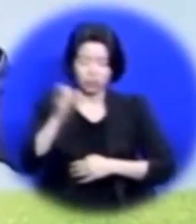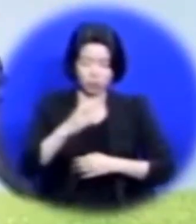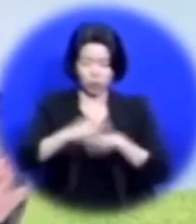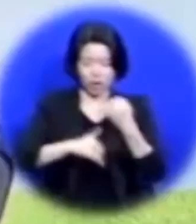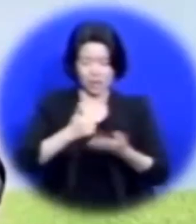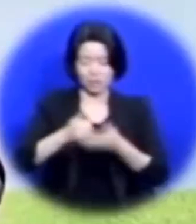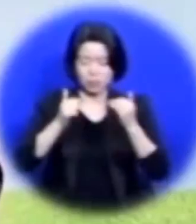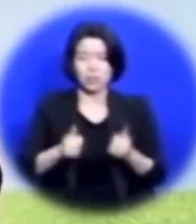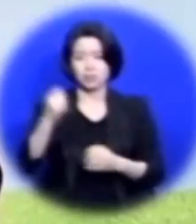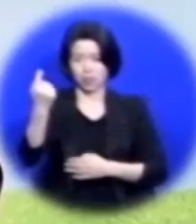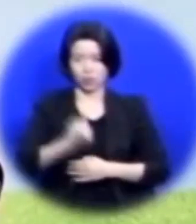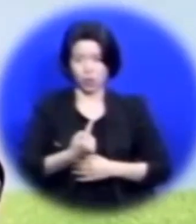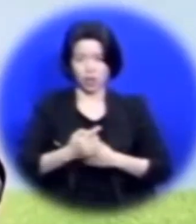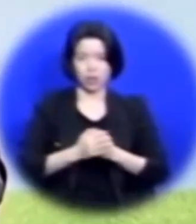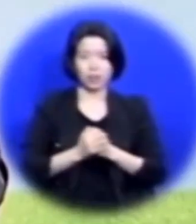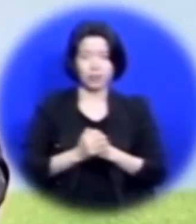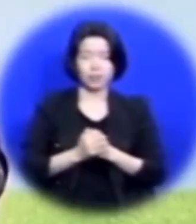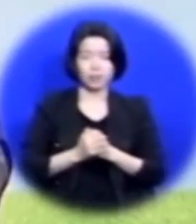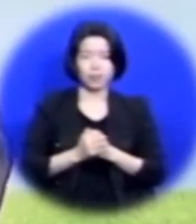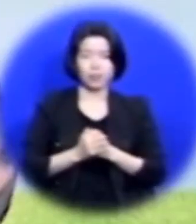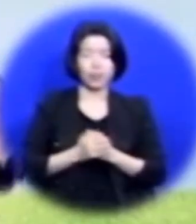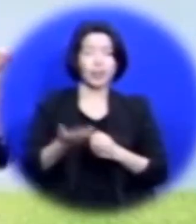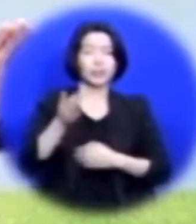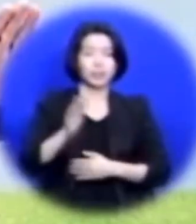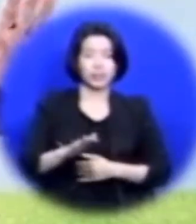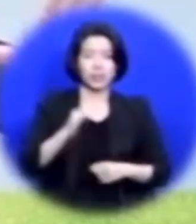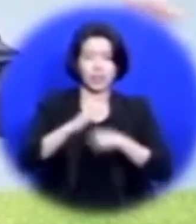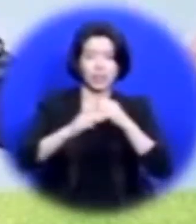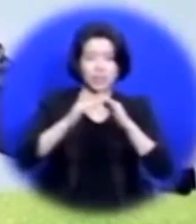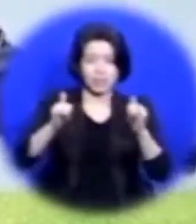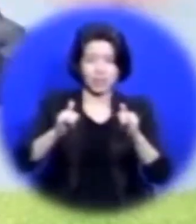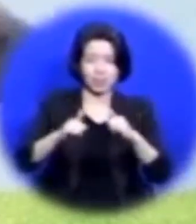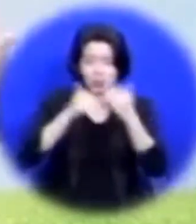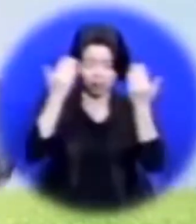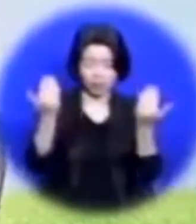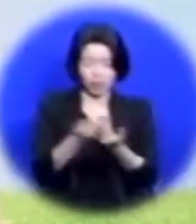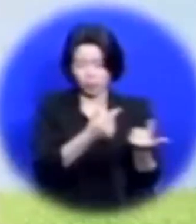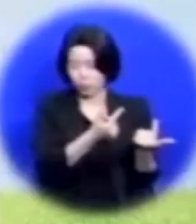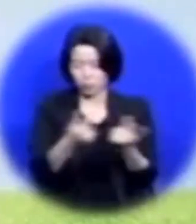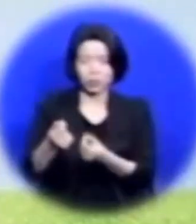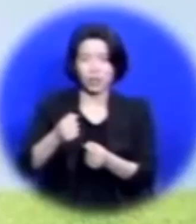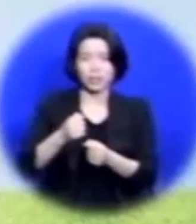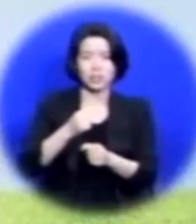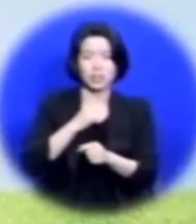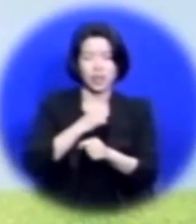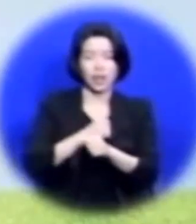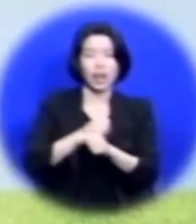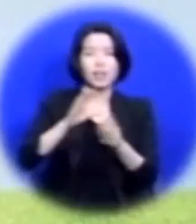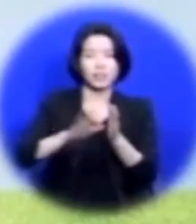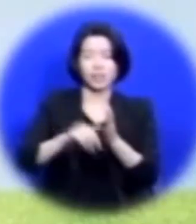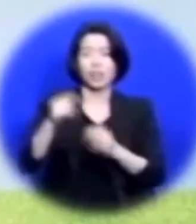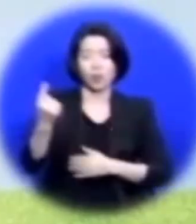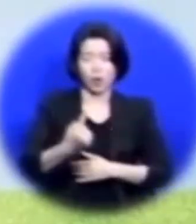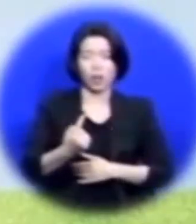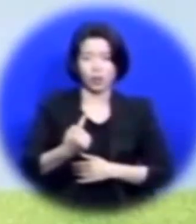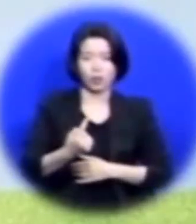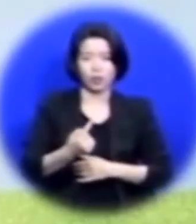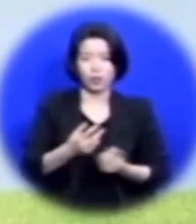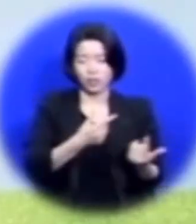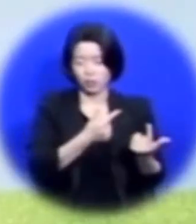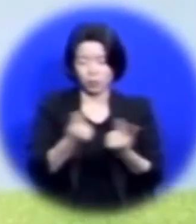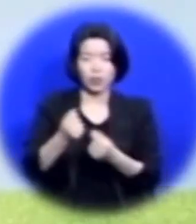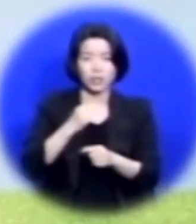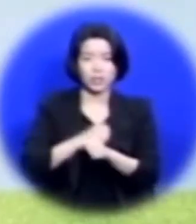심판이 오는것 그러나 사람들이 다 그렇게 되는 때가 온다는 거예요 다 그렇게 되는